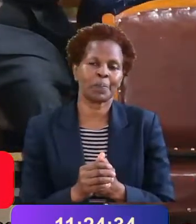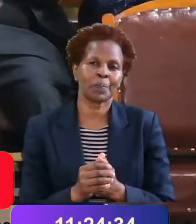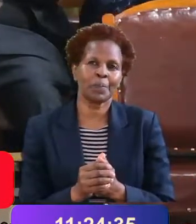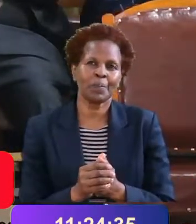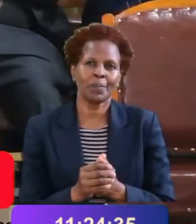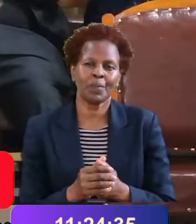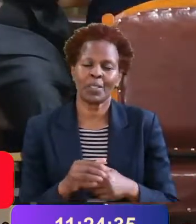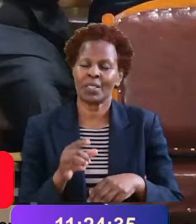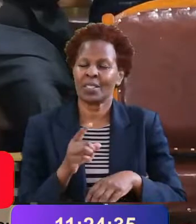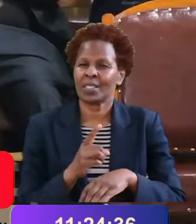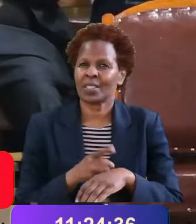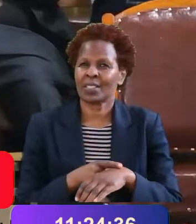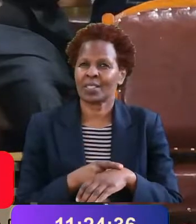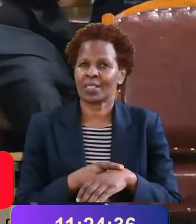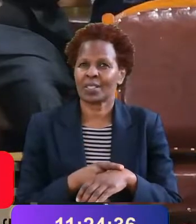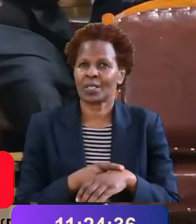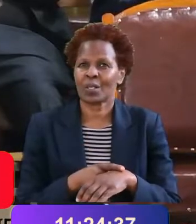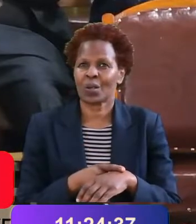Wakati mtu